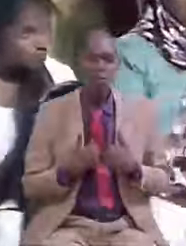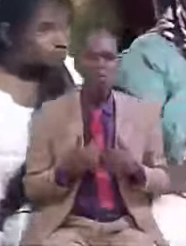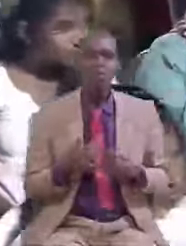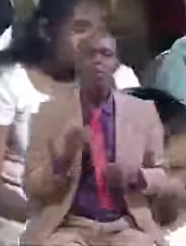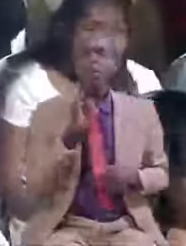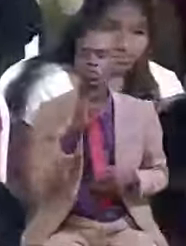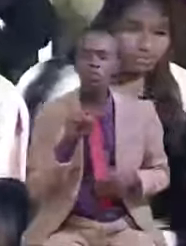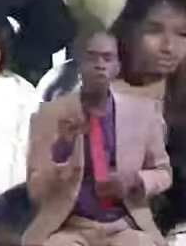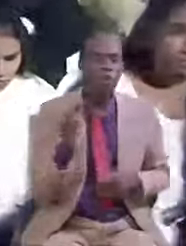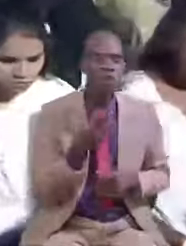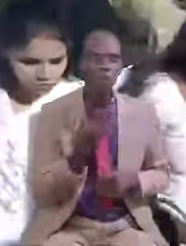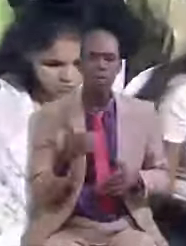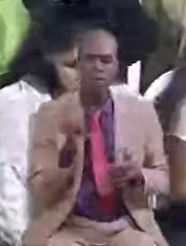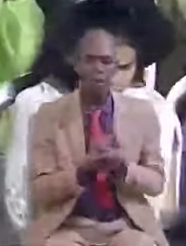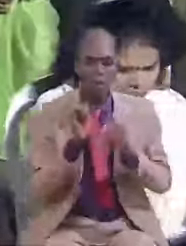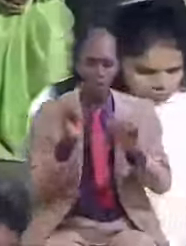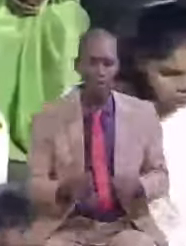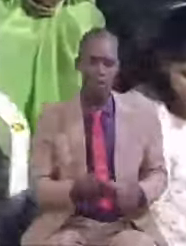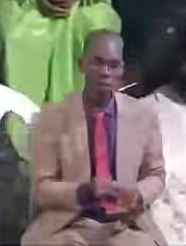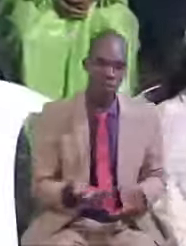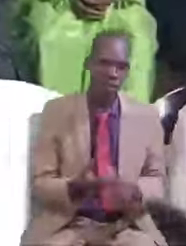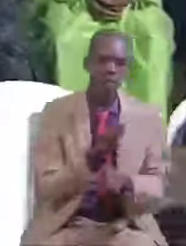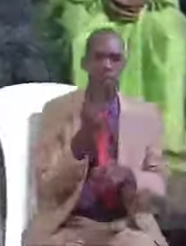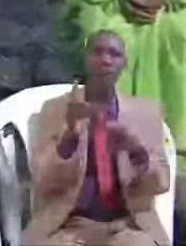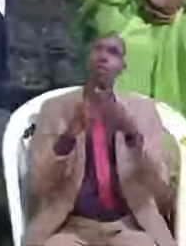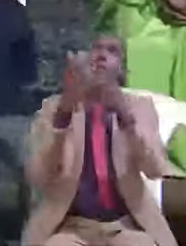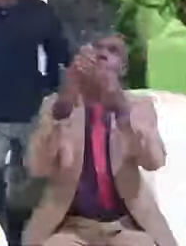c'est la seule chose qui puisse t'amener au ciel.